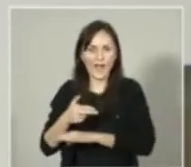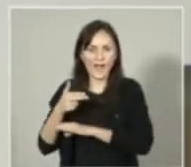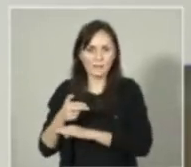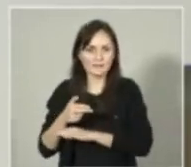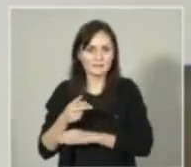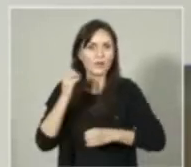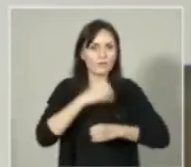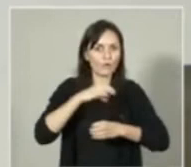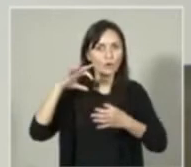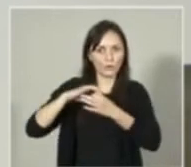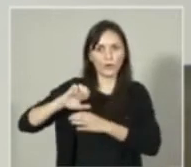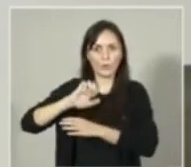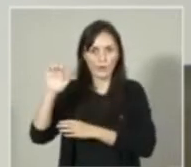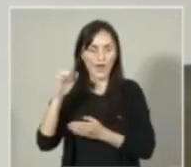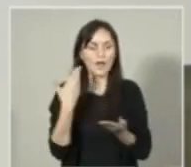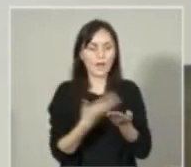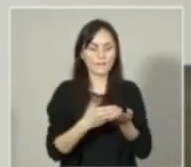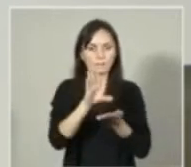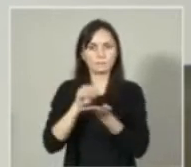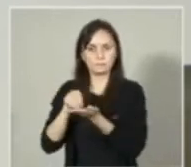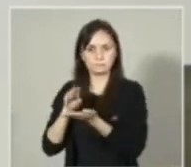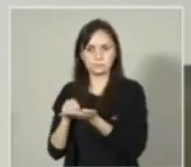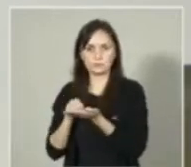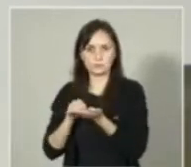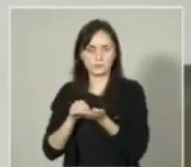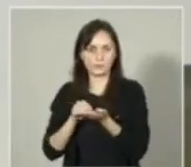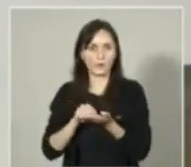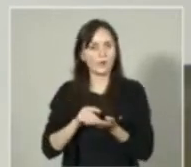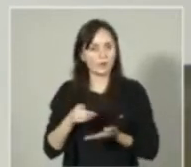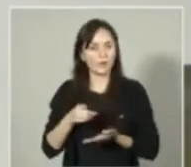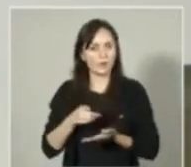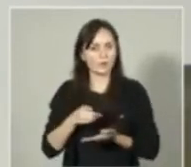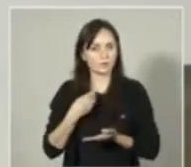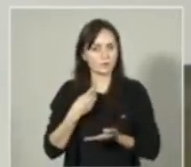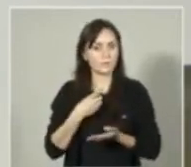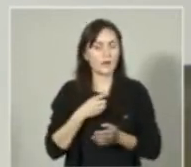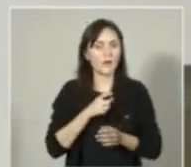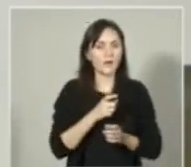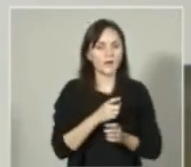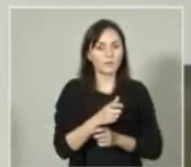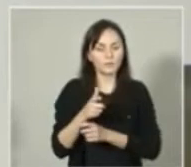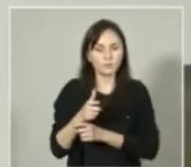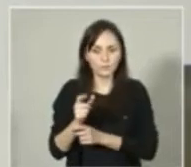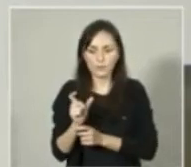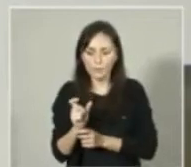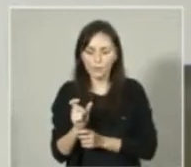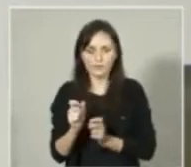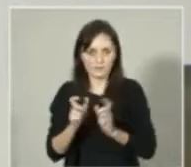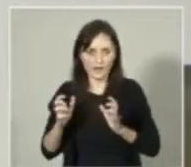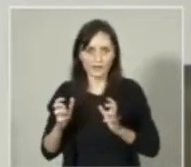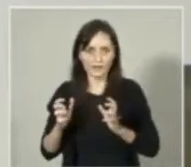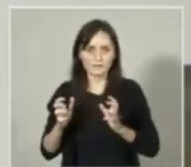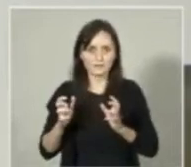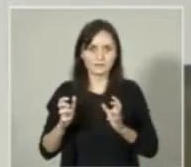Europea, recull evidències gràfiques que demostren una troballa de municions de petit calibre inferiors a 20